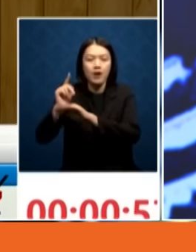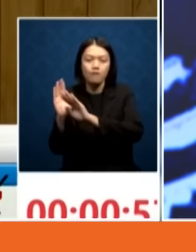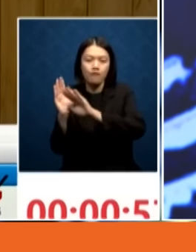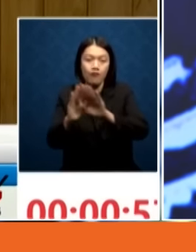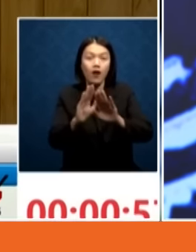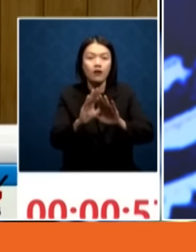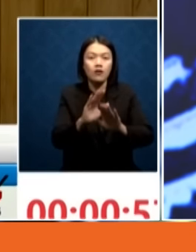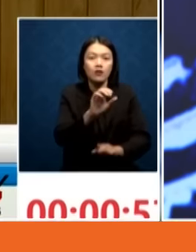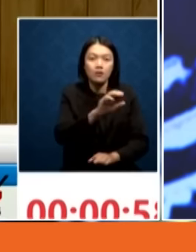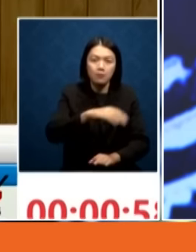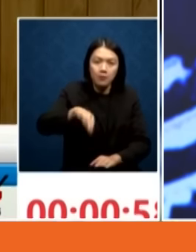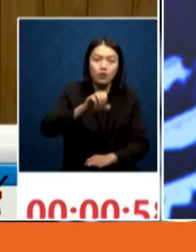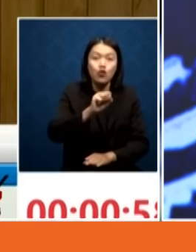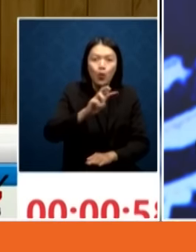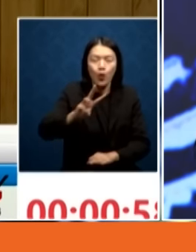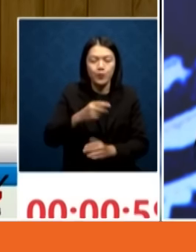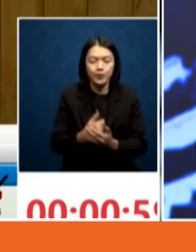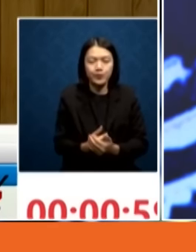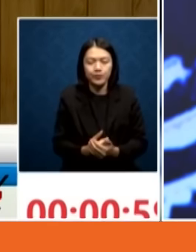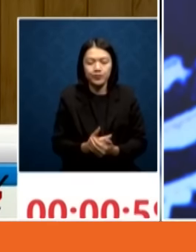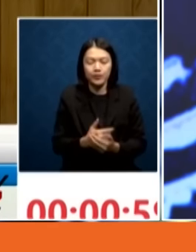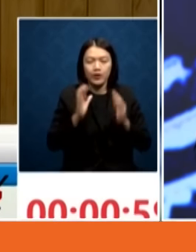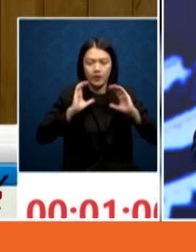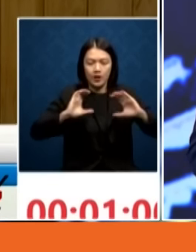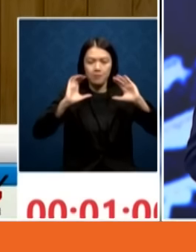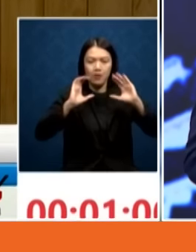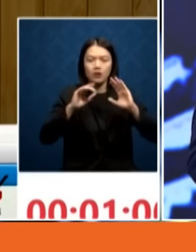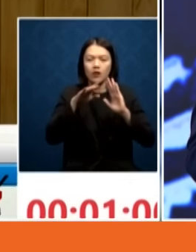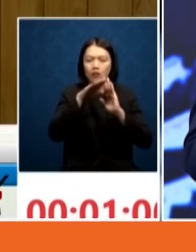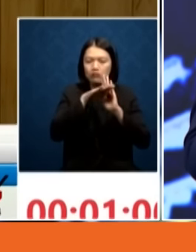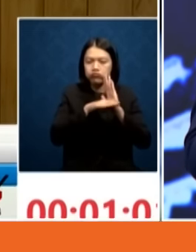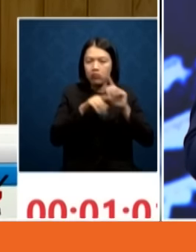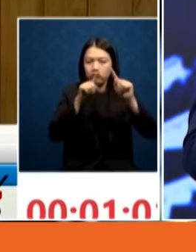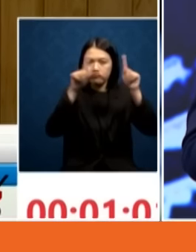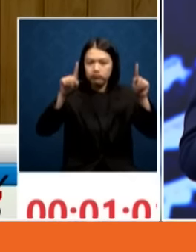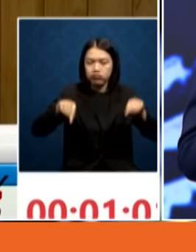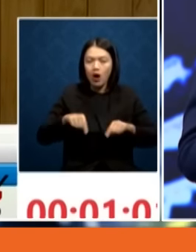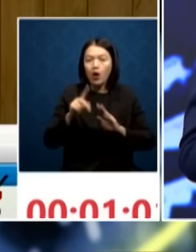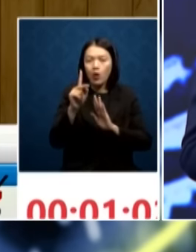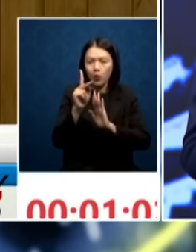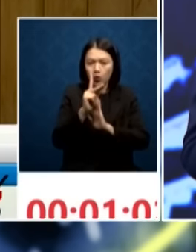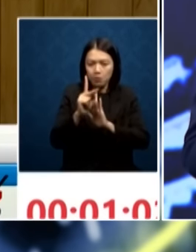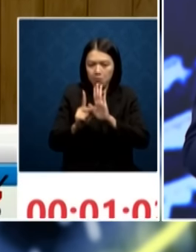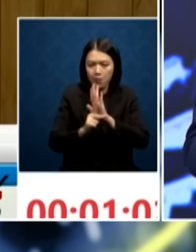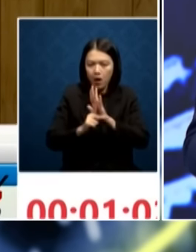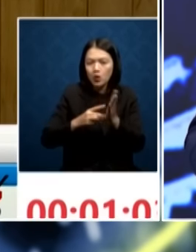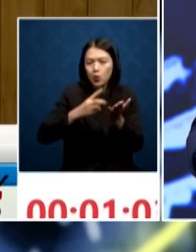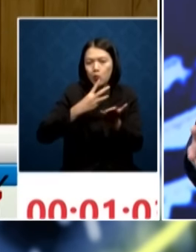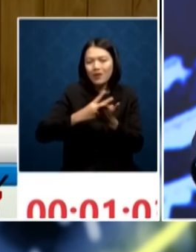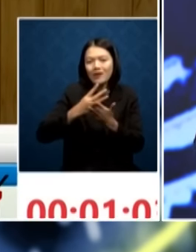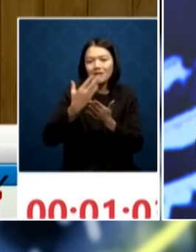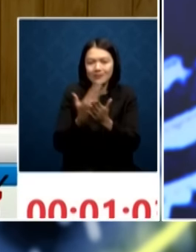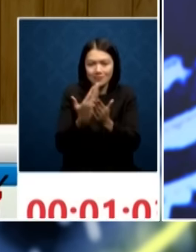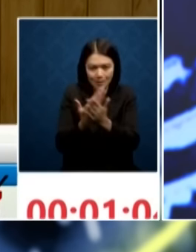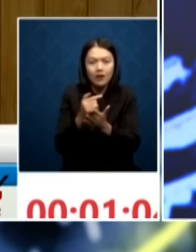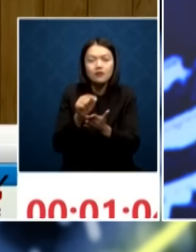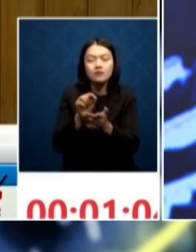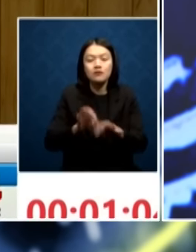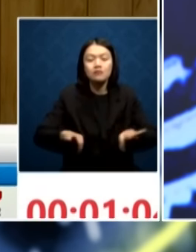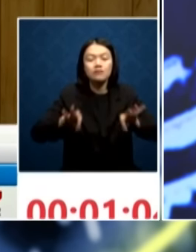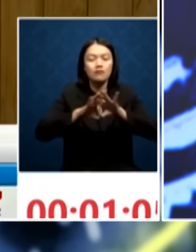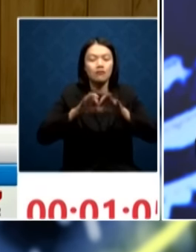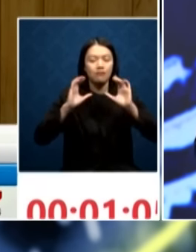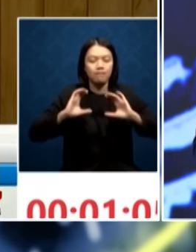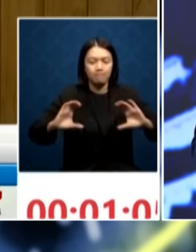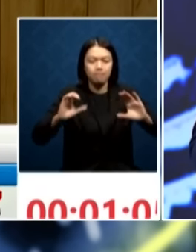ต๋อมหายต่อมไปครับคือคุณจุลพันธ์ก็มองอีกนะว่าสมมุติว่าถ้าเราไม่ถ้าเราแจกเป็นเงินสดแล้วก็ให้ใช้ที่ไหนก็ได้